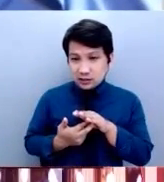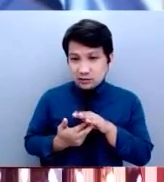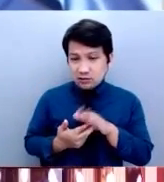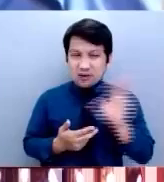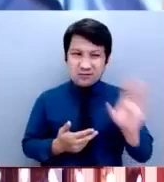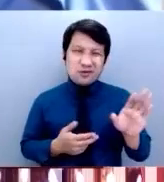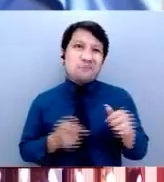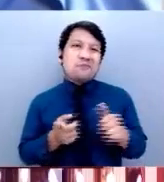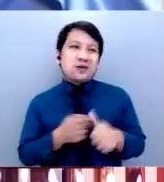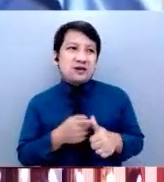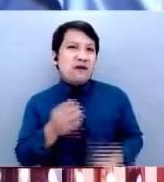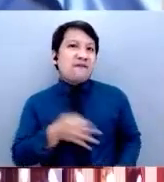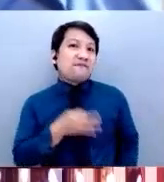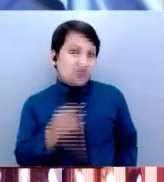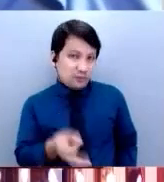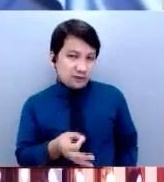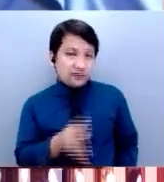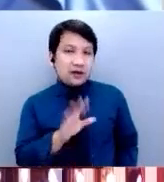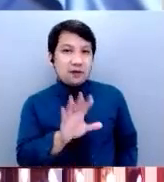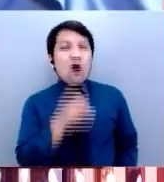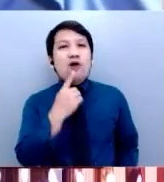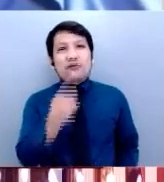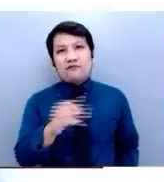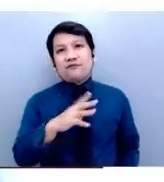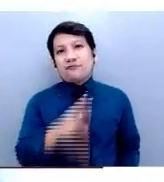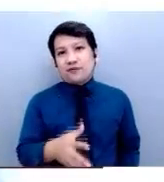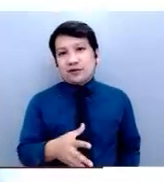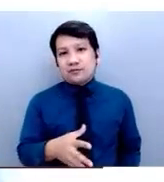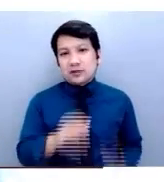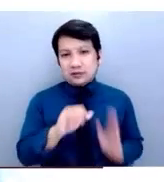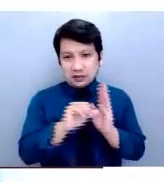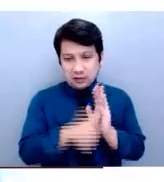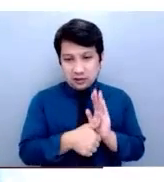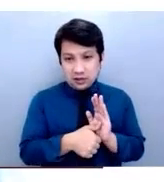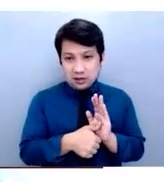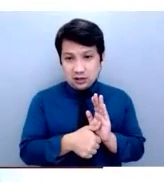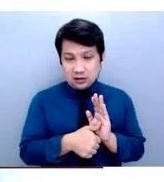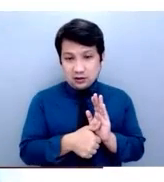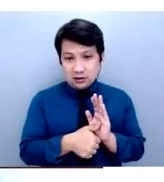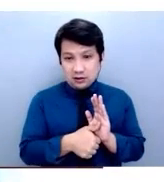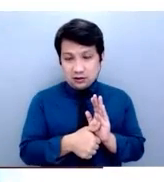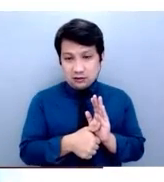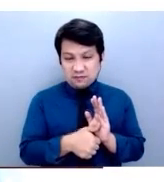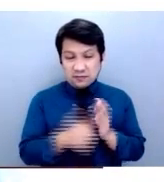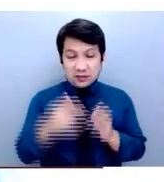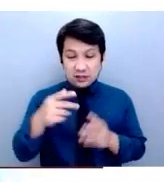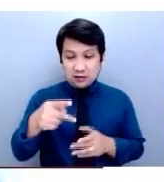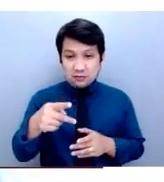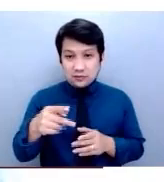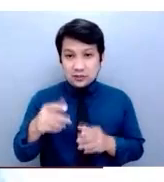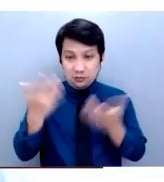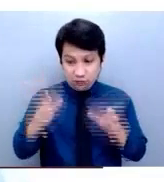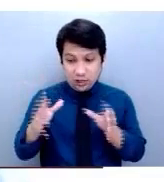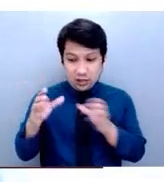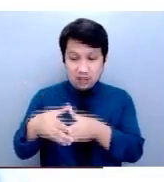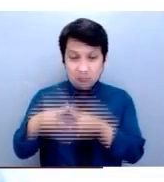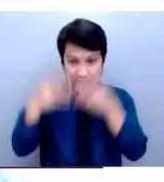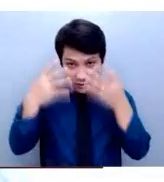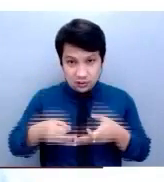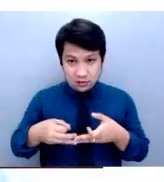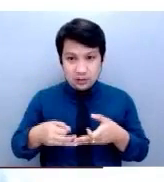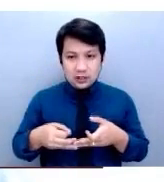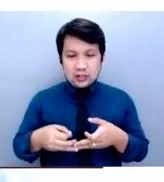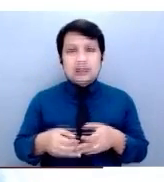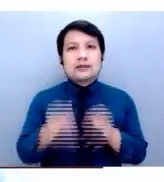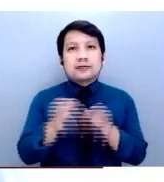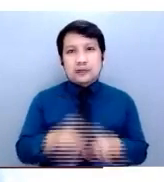unang-una, formally, no? Okay, sabi natin ang implication kung may ponente na, eh nagbutuhan na sila. Pero lalabas talaga